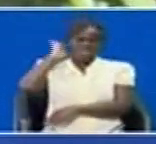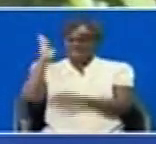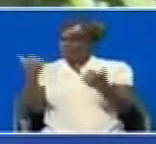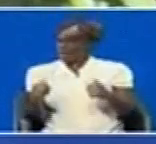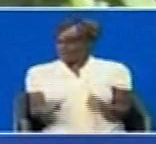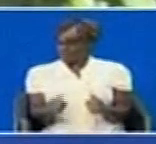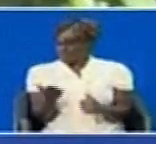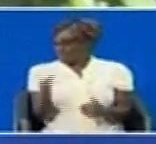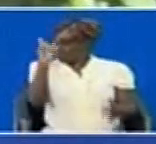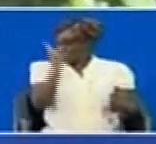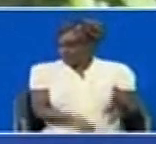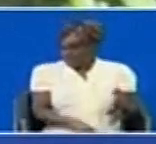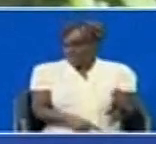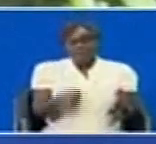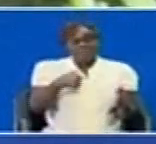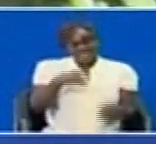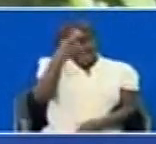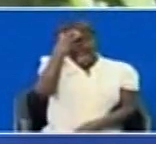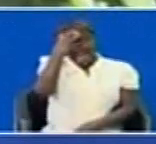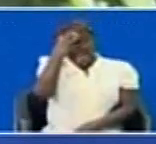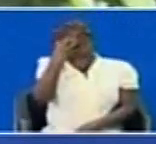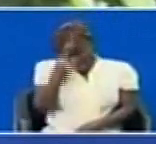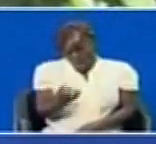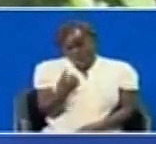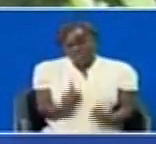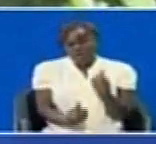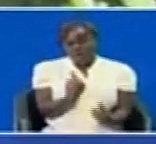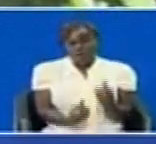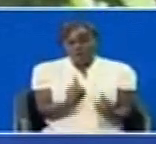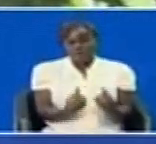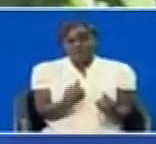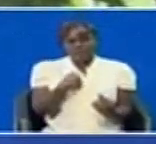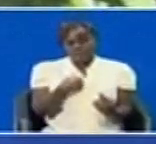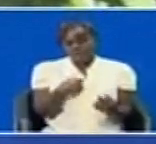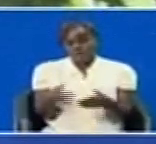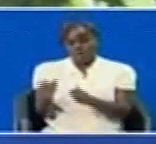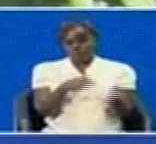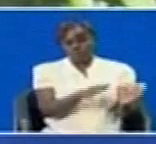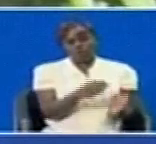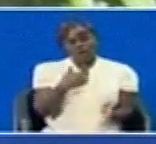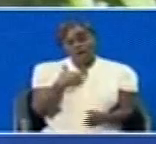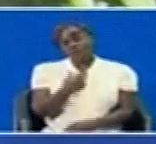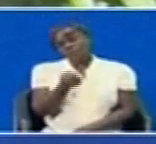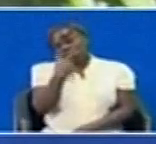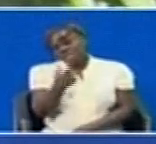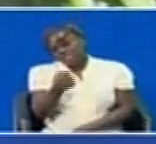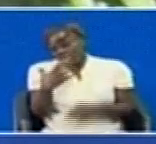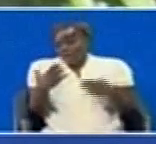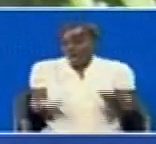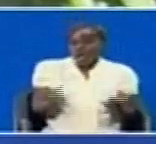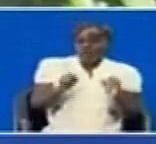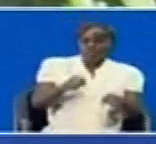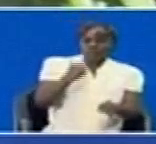hii. And then I was so angry. Ile nini yote, okay, because nilikuwa na option ya nini, ya medicine, ya